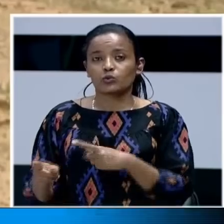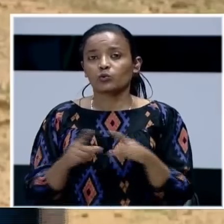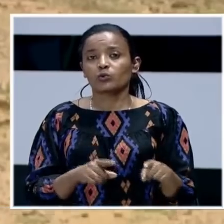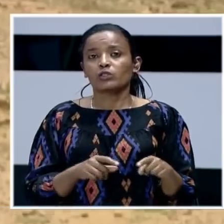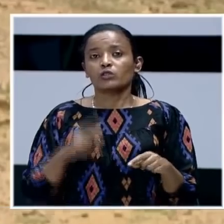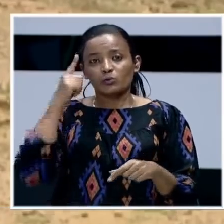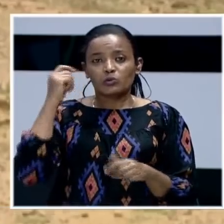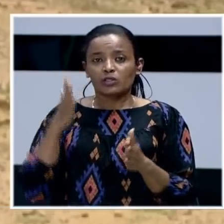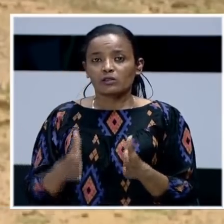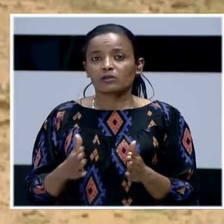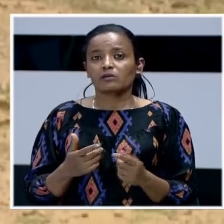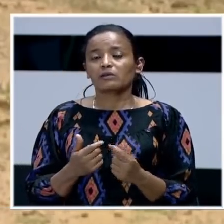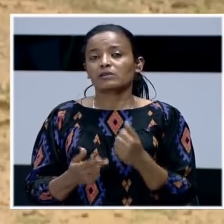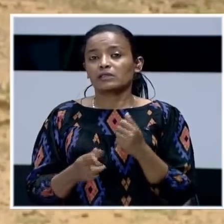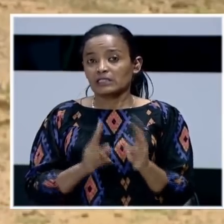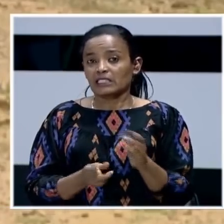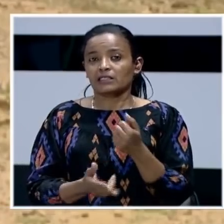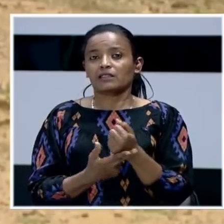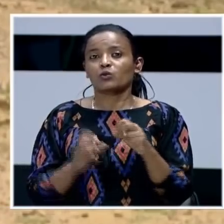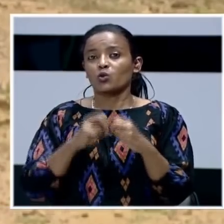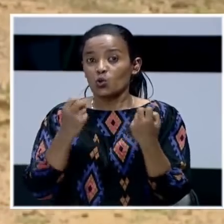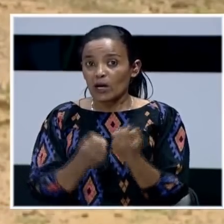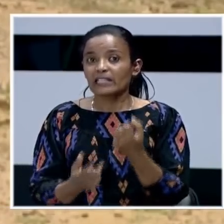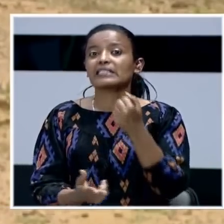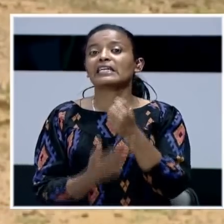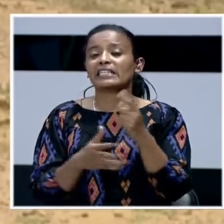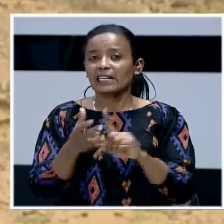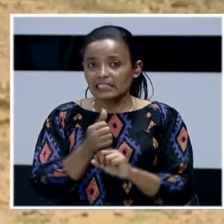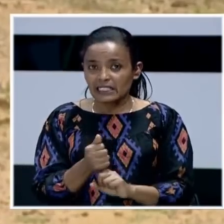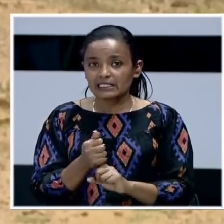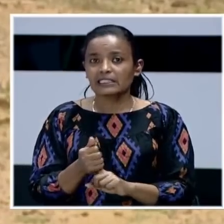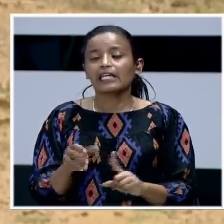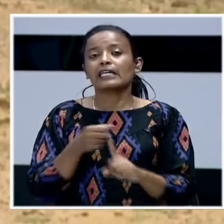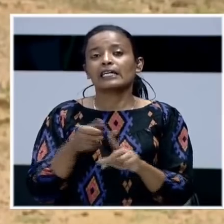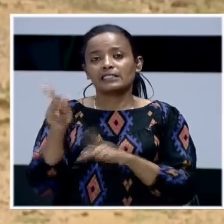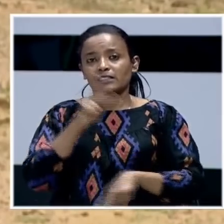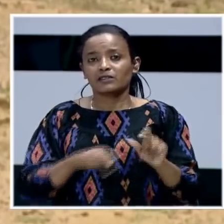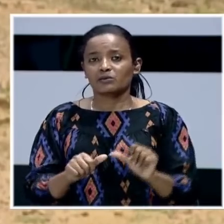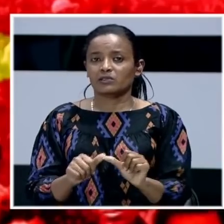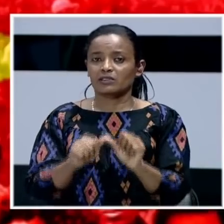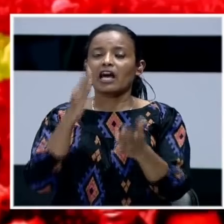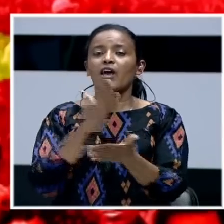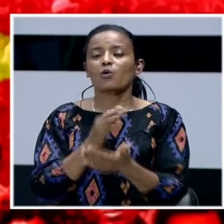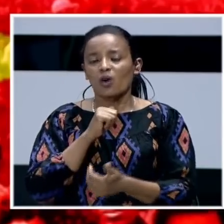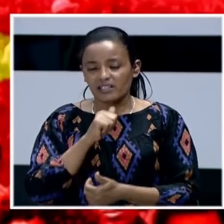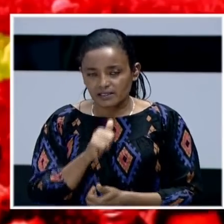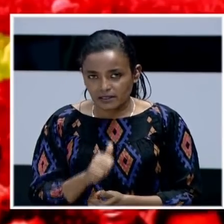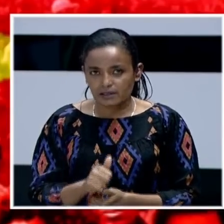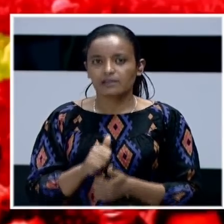ከም ትገሩ ታሪክ ንዓቅብ ከም ሕወሓት ታሪካ ትዓቅብ ቃልሲ ትግራይ ሕዚ እውን ይቐፅል እምበር ዶ ይበለን